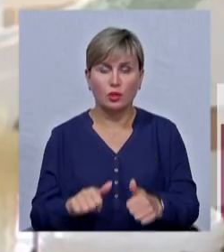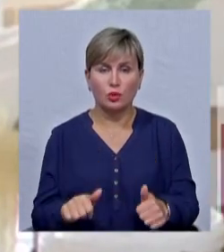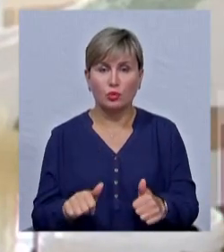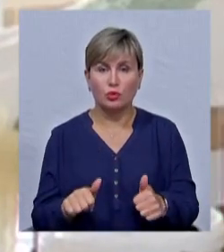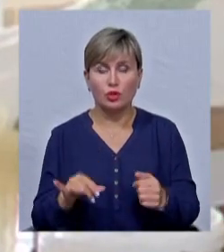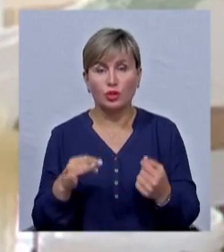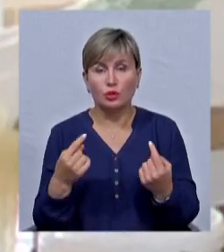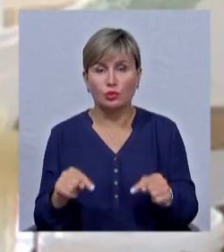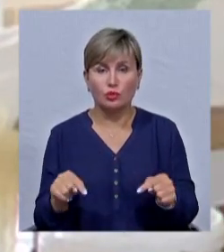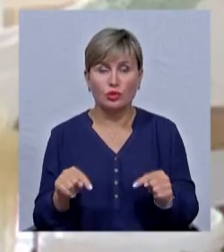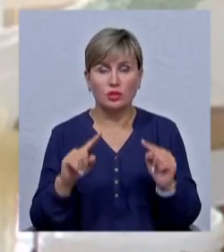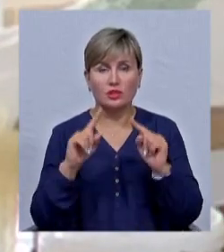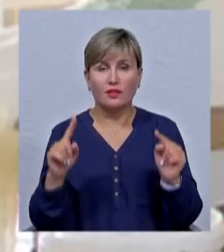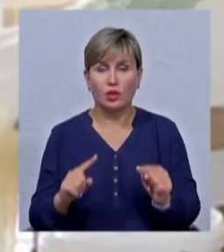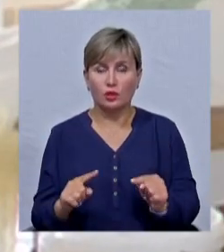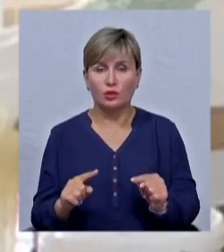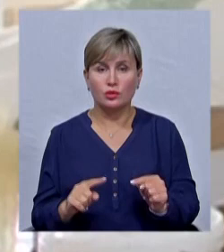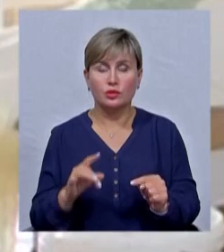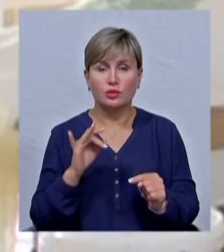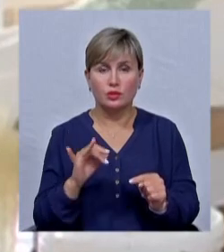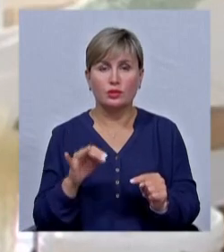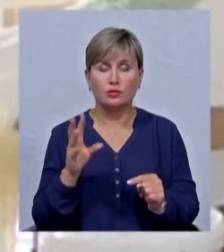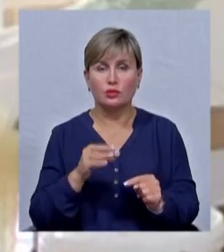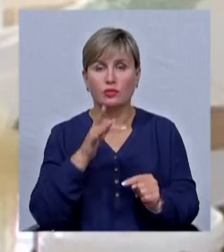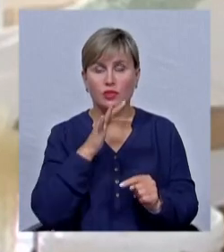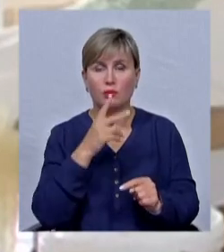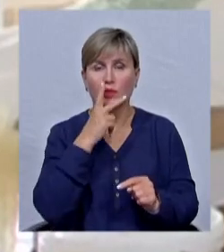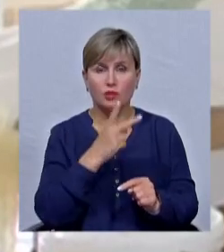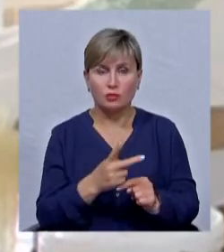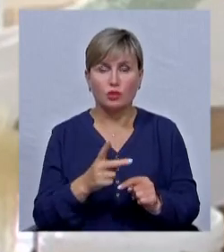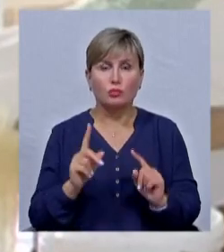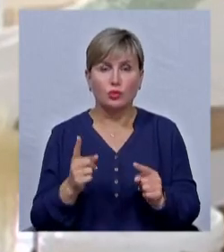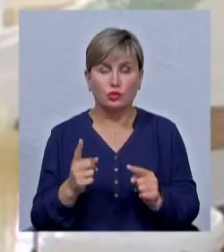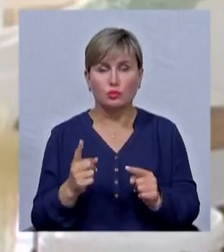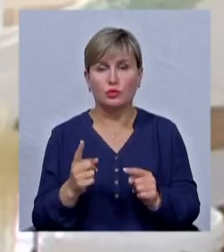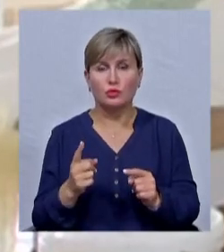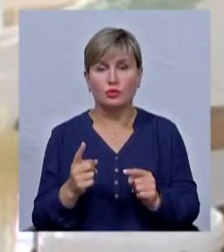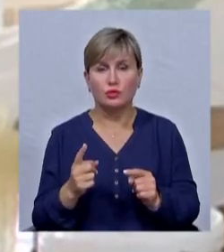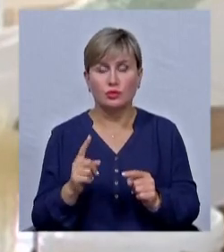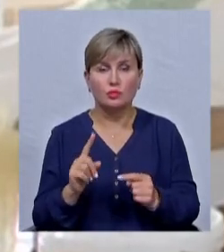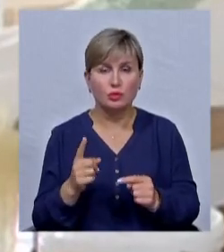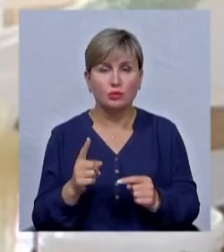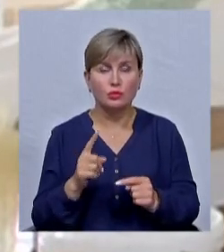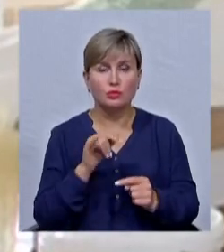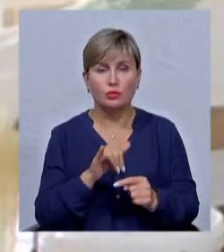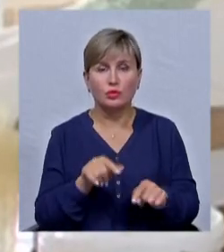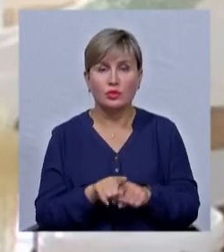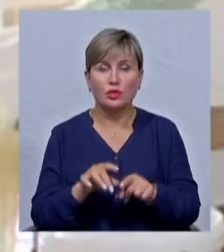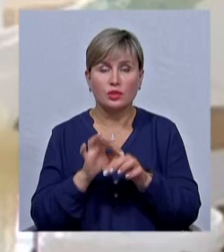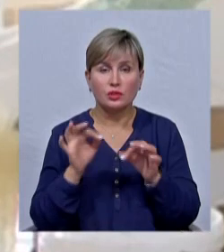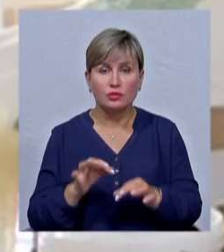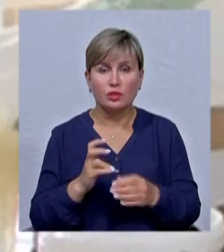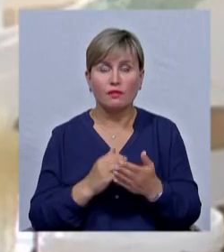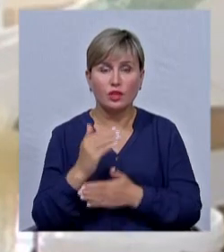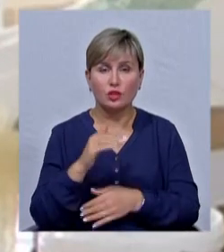других звезд и все время когда смотришь почему бы почему у них бориску устроено на высшем уровне